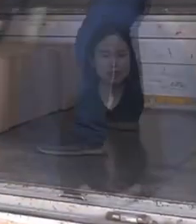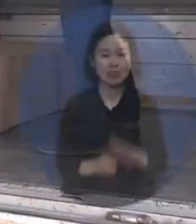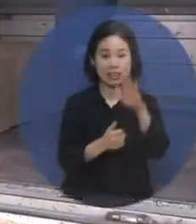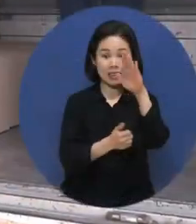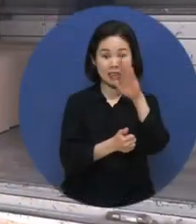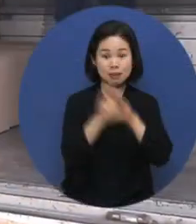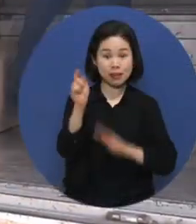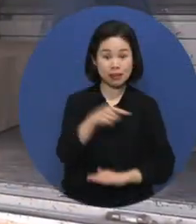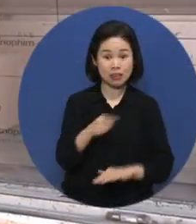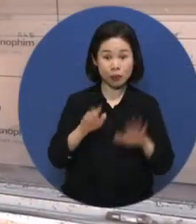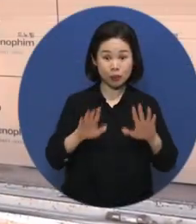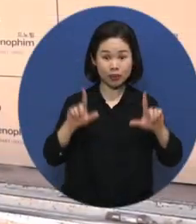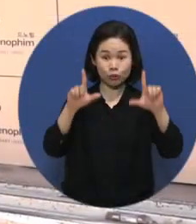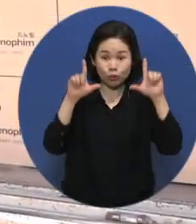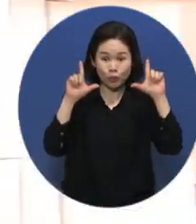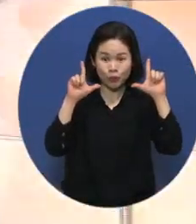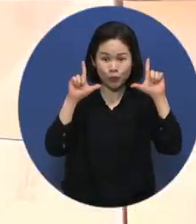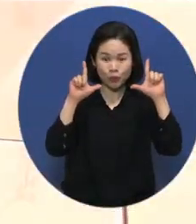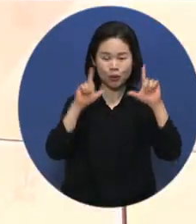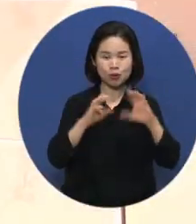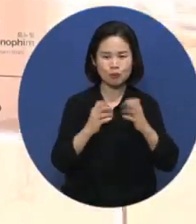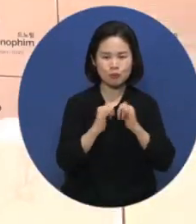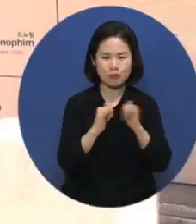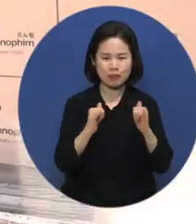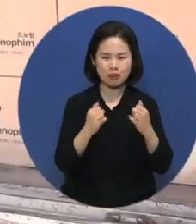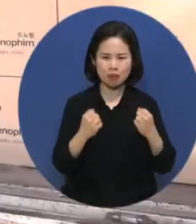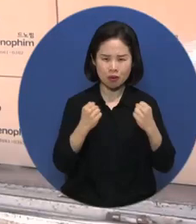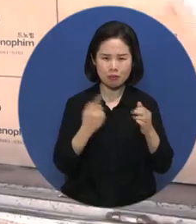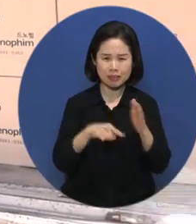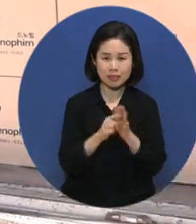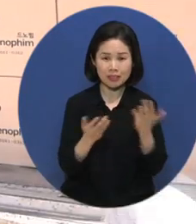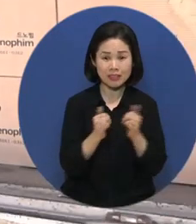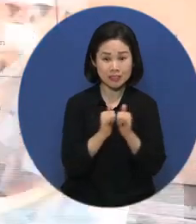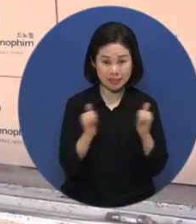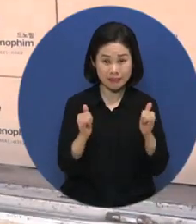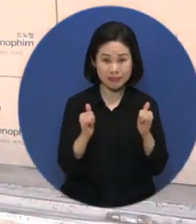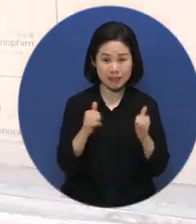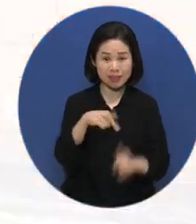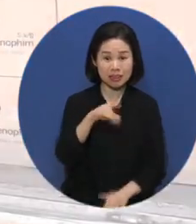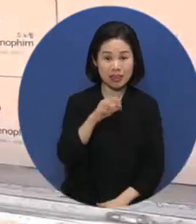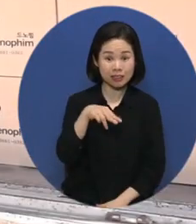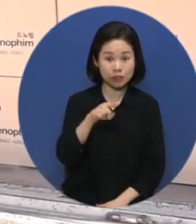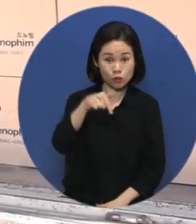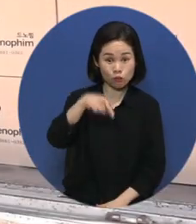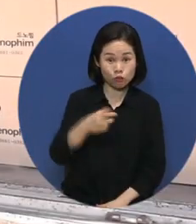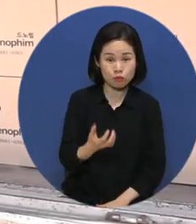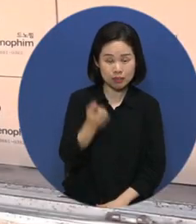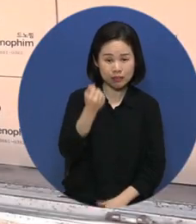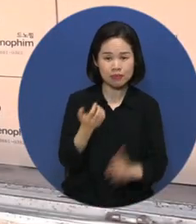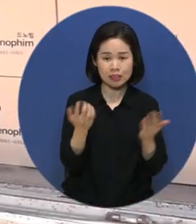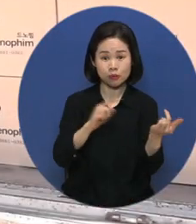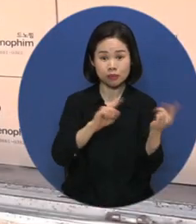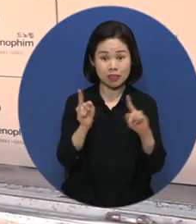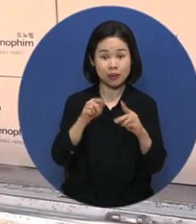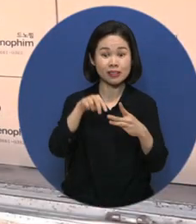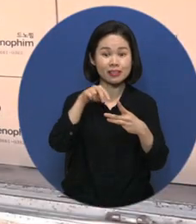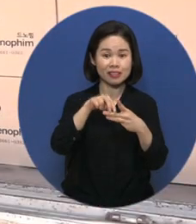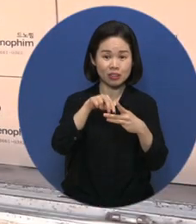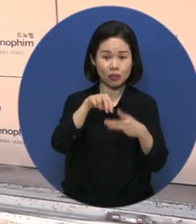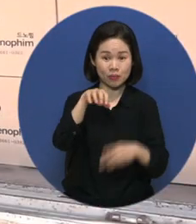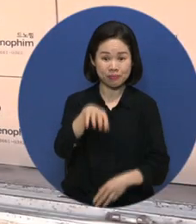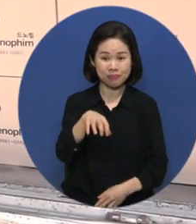희망인 오늘의 주인공, 국민의 건강을 지키는 사람들, 강서구립 직업재활센터입니다.